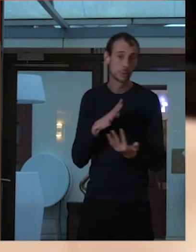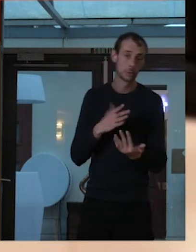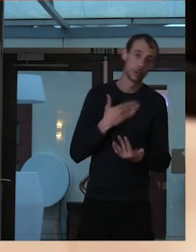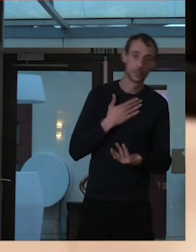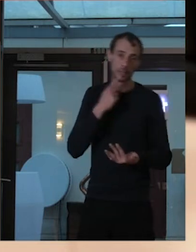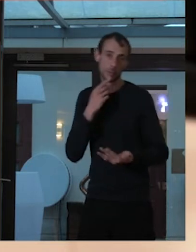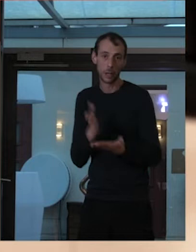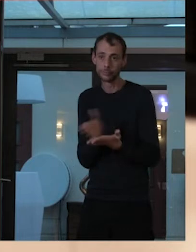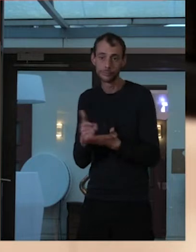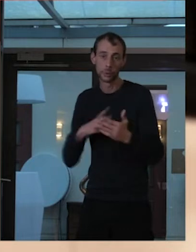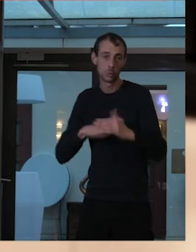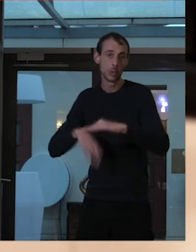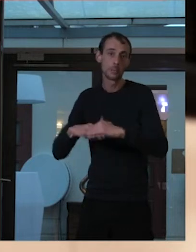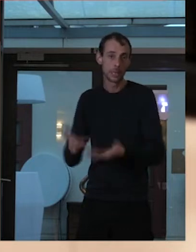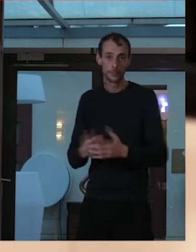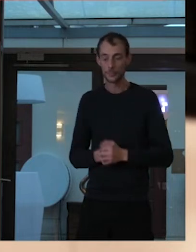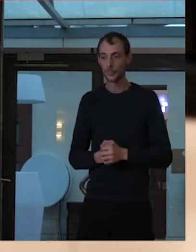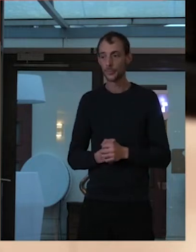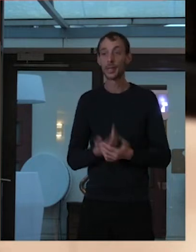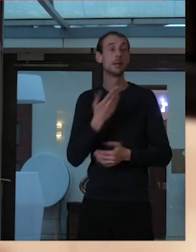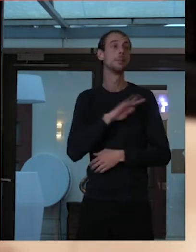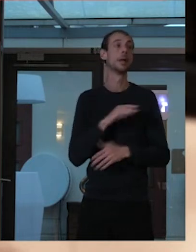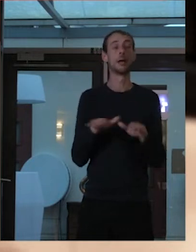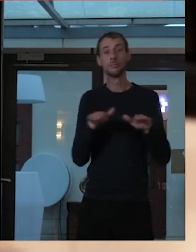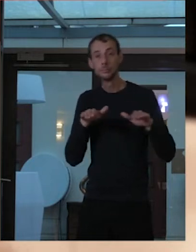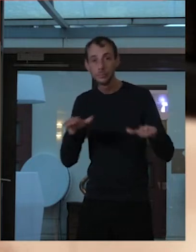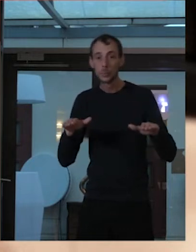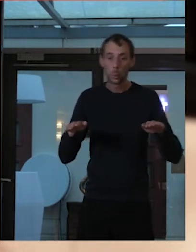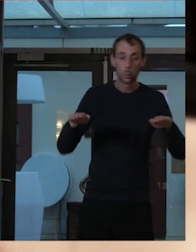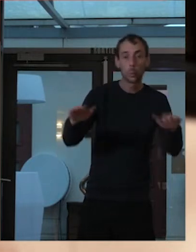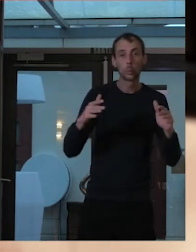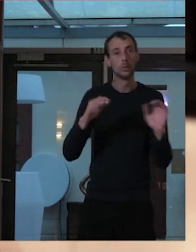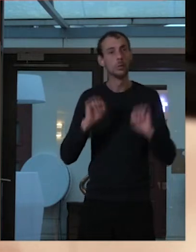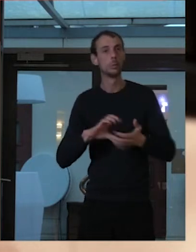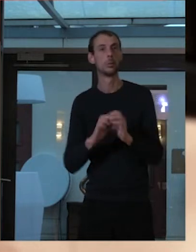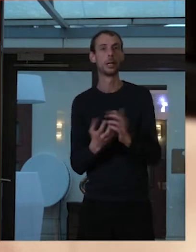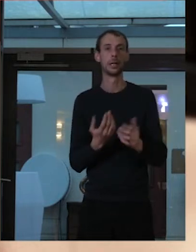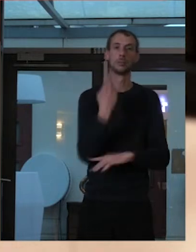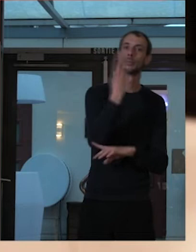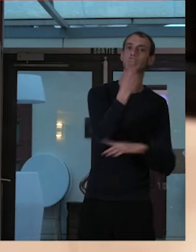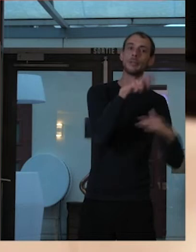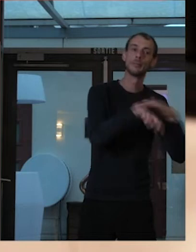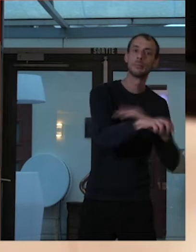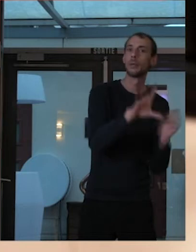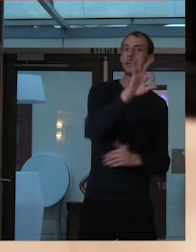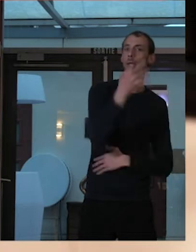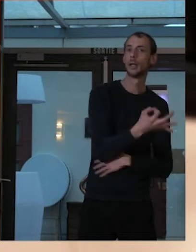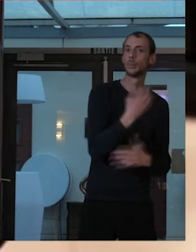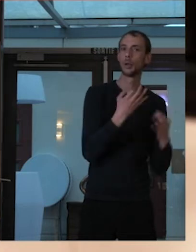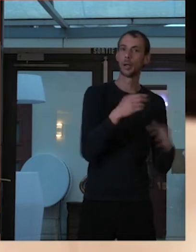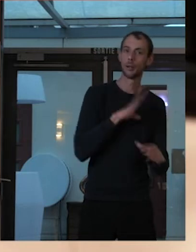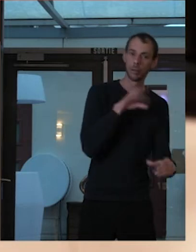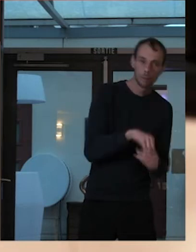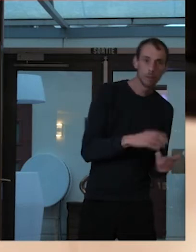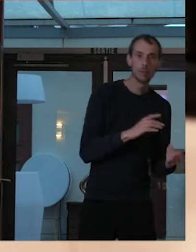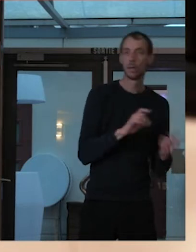que le double projet, c'est compliqué de passer la moitié de son temps à la fac ou à suivre une formation professionnelle et puis de se consacrer